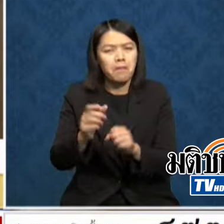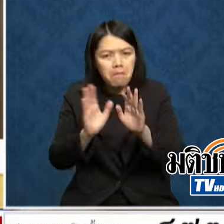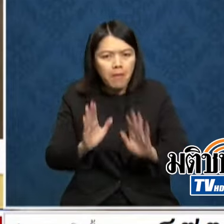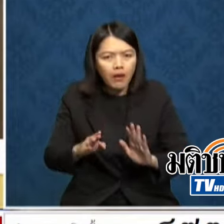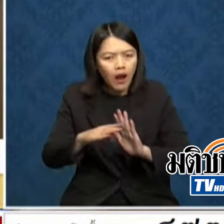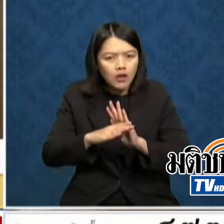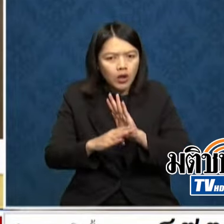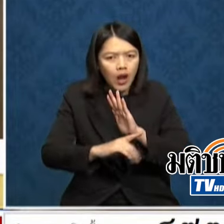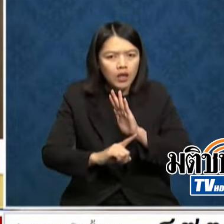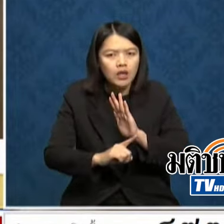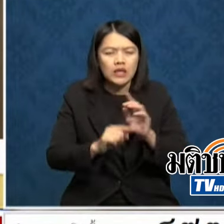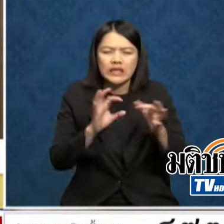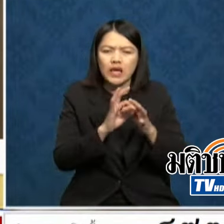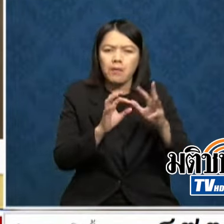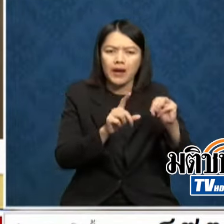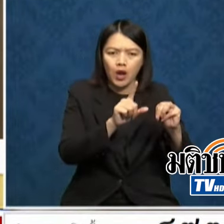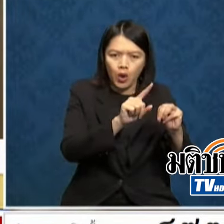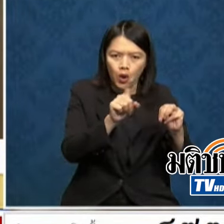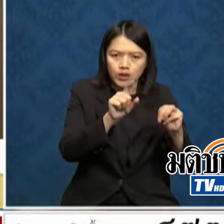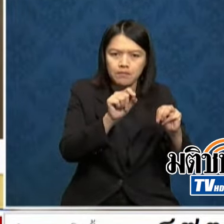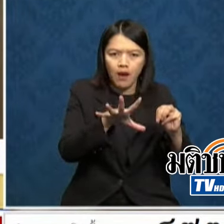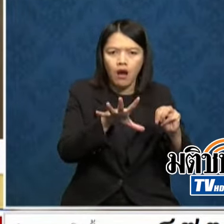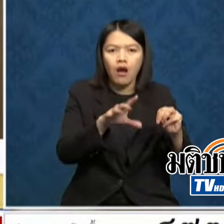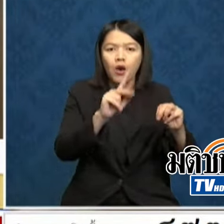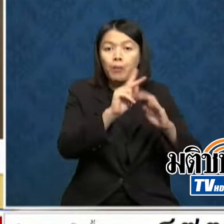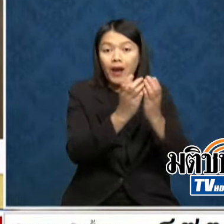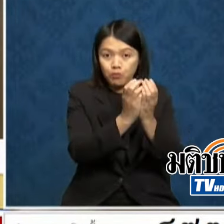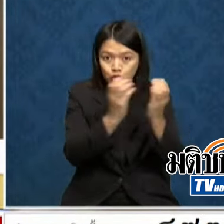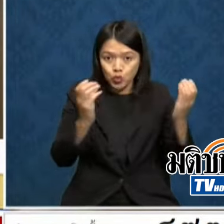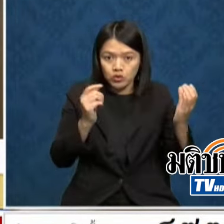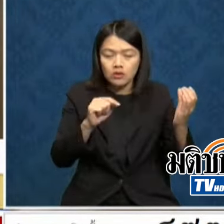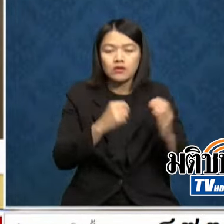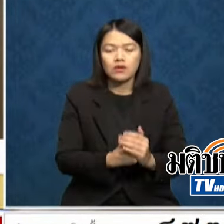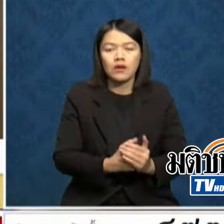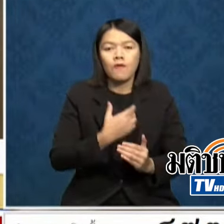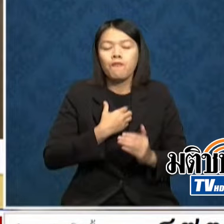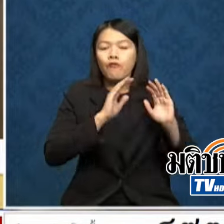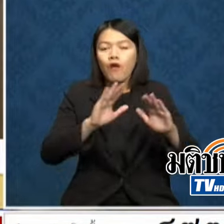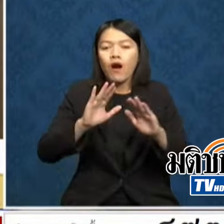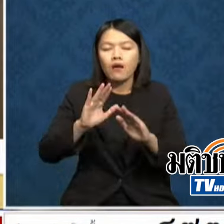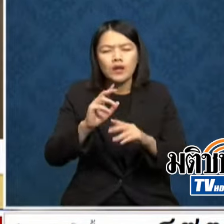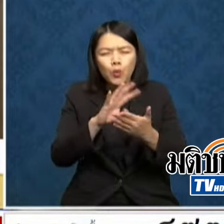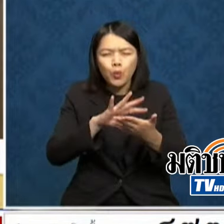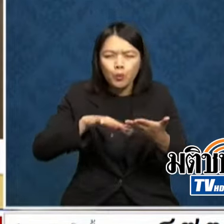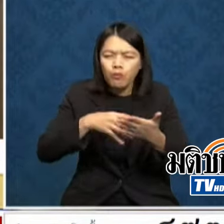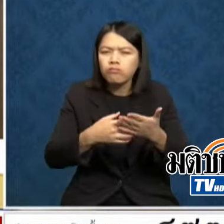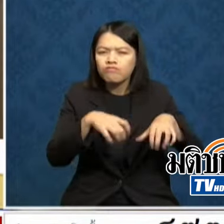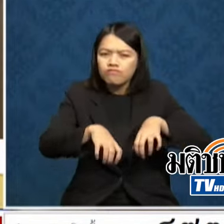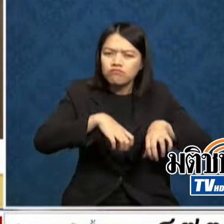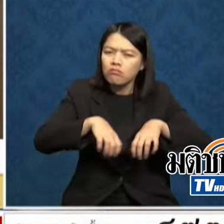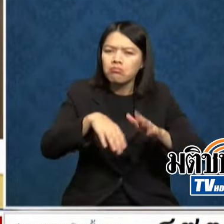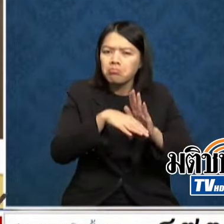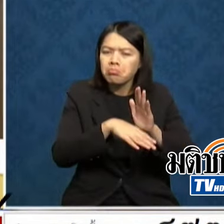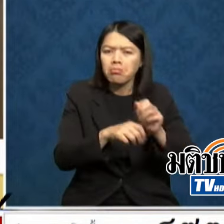ไงเพราะว่าน่าจะเกี่ยวข้องกับมาตรา125ของรัฐธรรมนูญด้วยนะครับก็อยากจะทราบแนวทางว่าเรื่